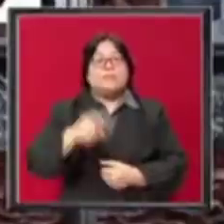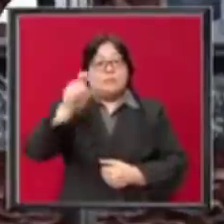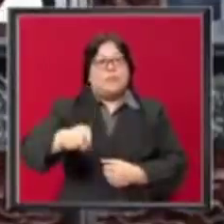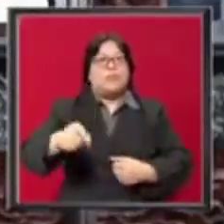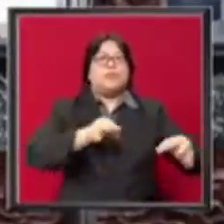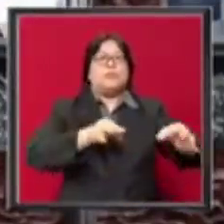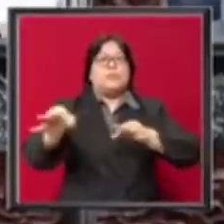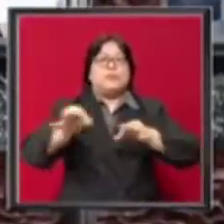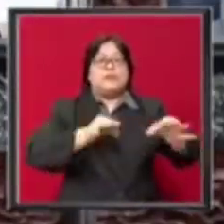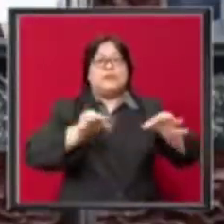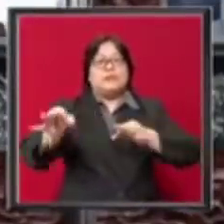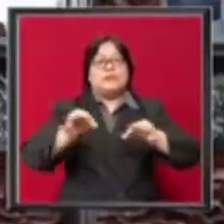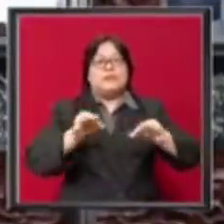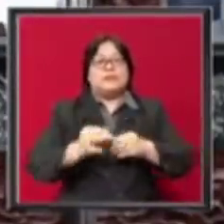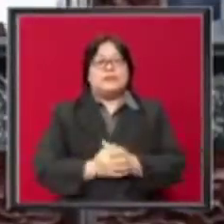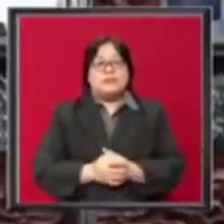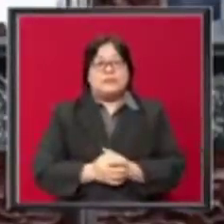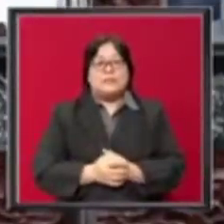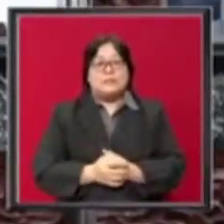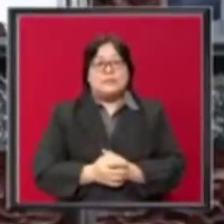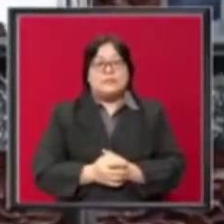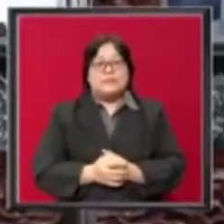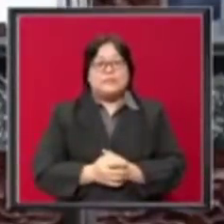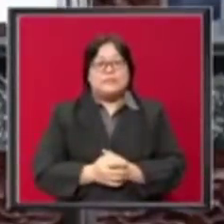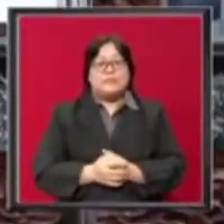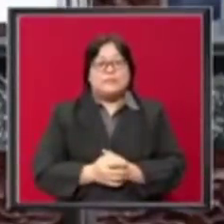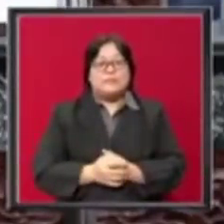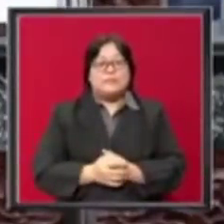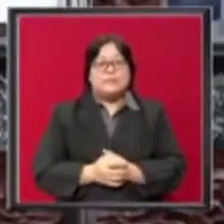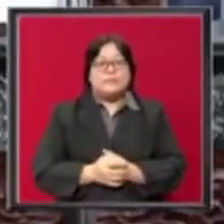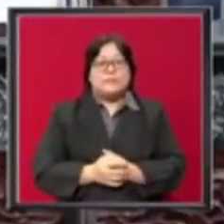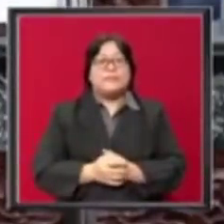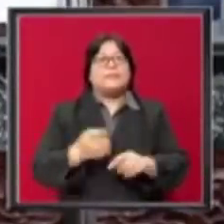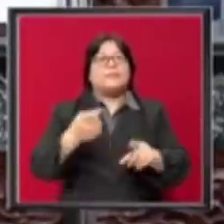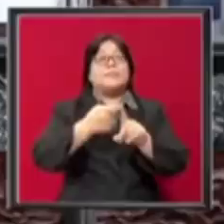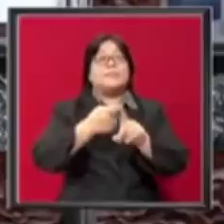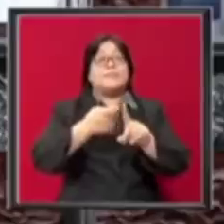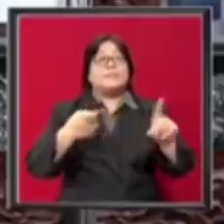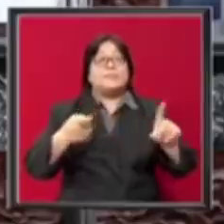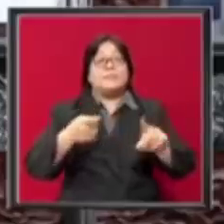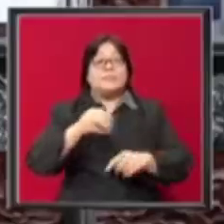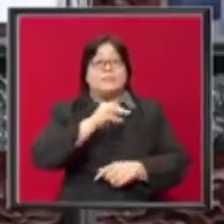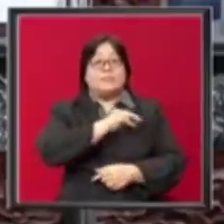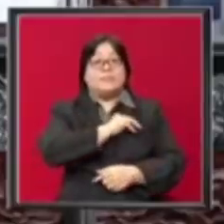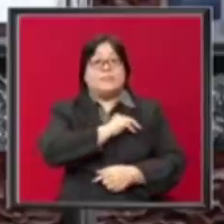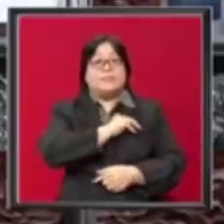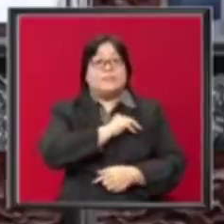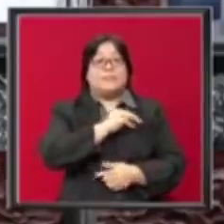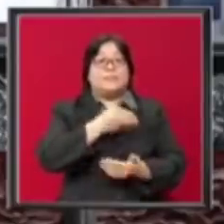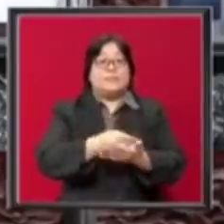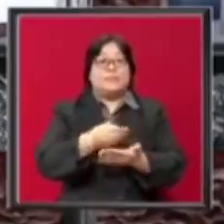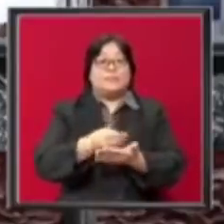perlu penjelasan terang daripada Menteri Kewangan.